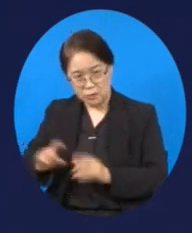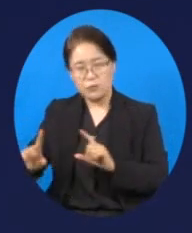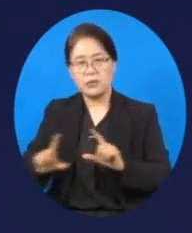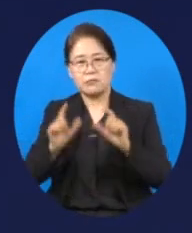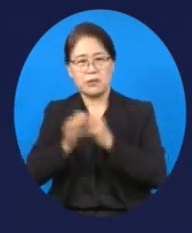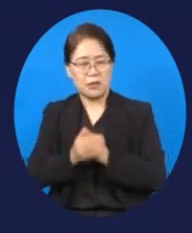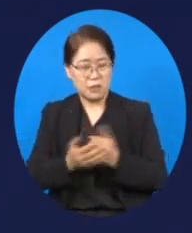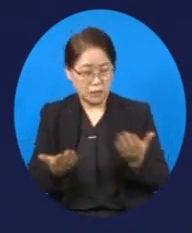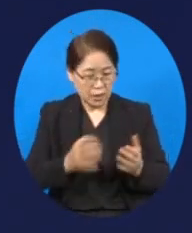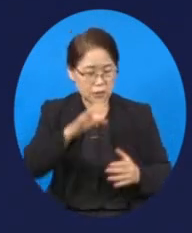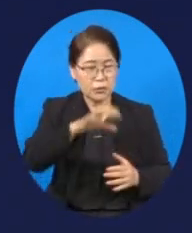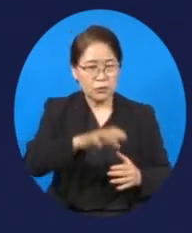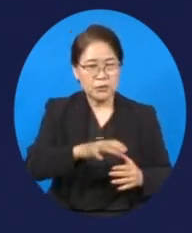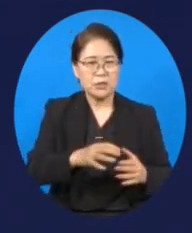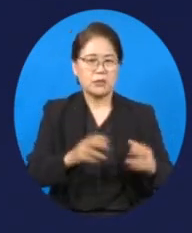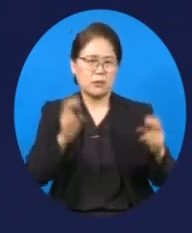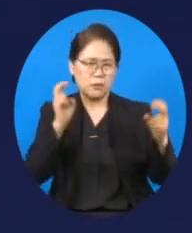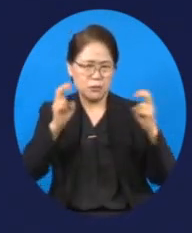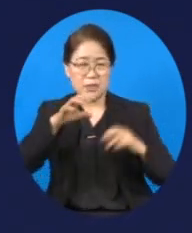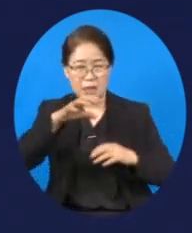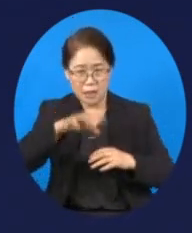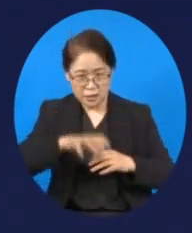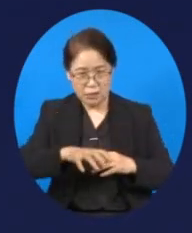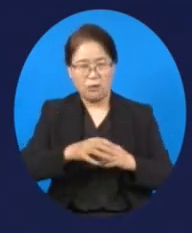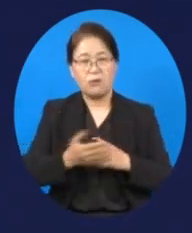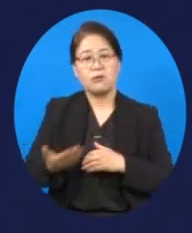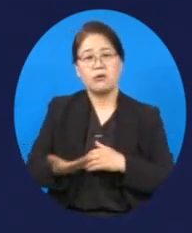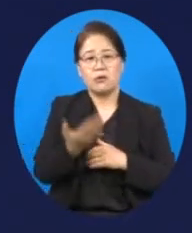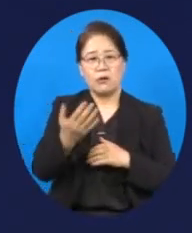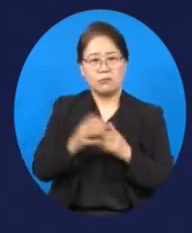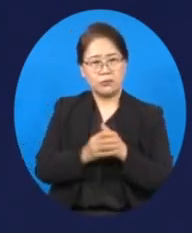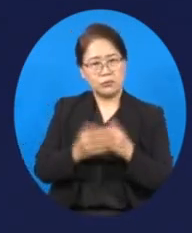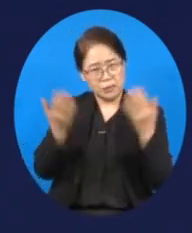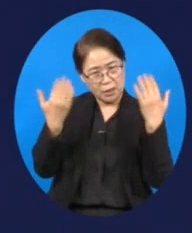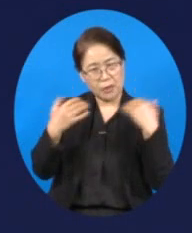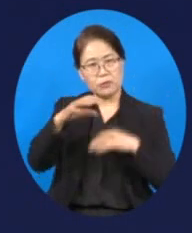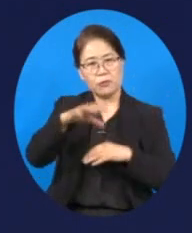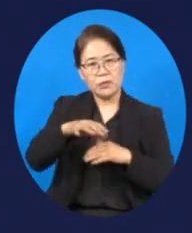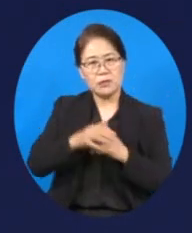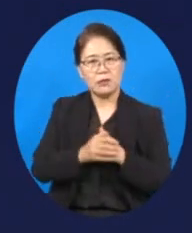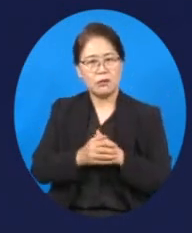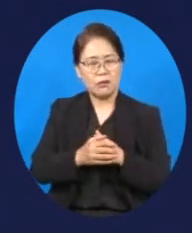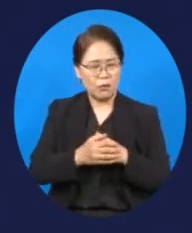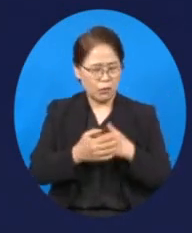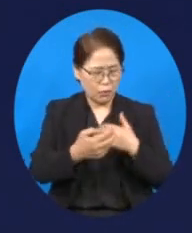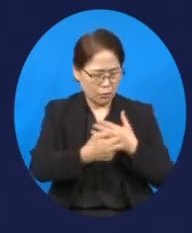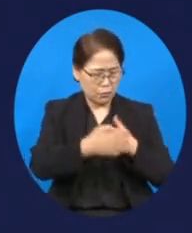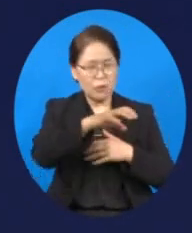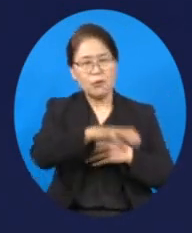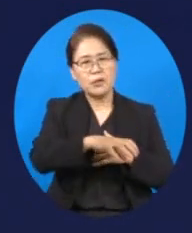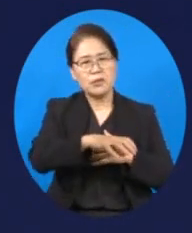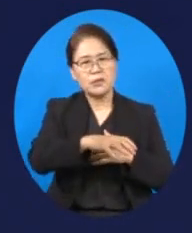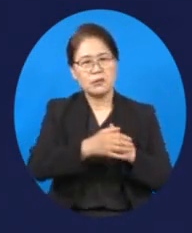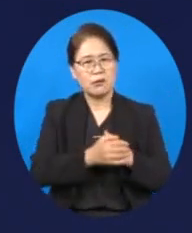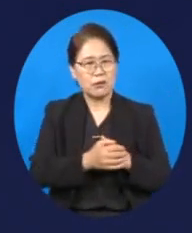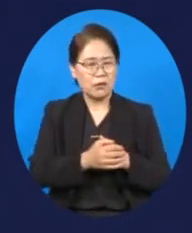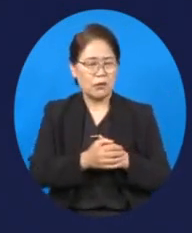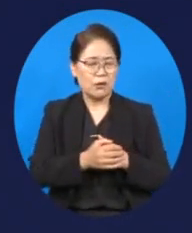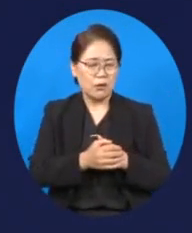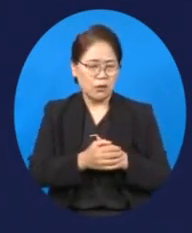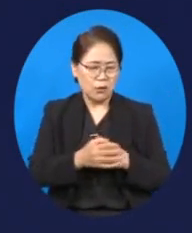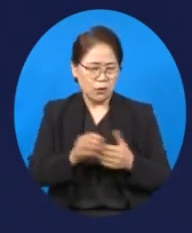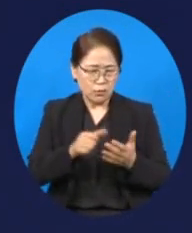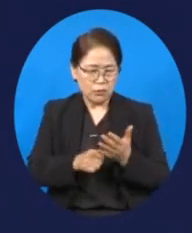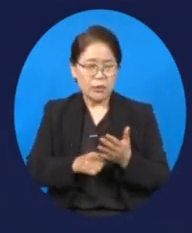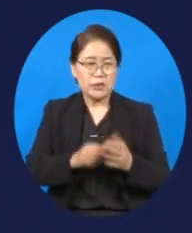그리고 여러분의 직장에서 여러분이 캠퍼스에서 여러분 병원에서 아니면 물건을 사고파는